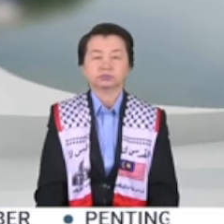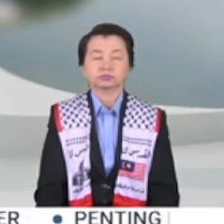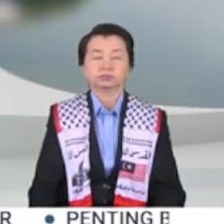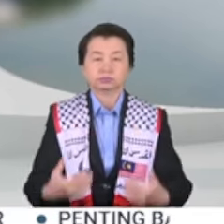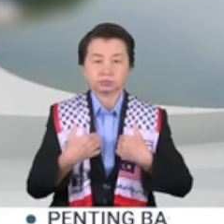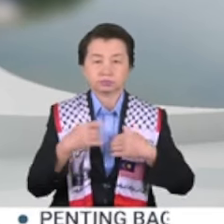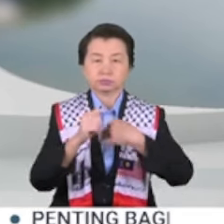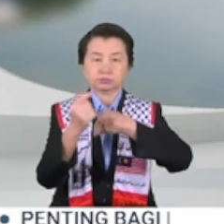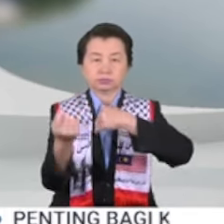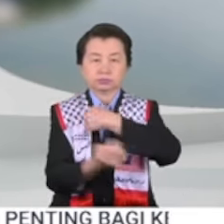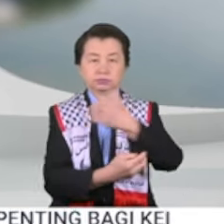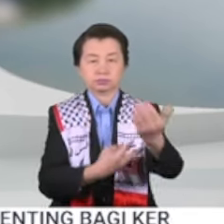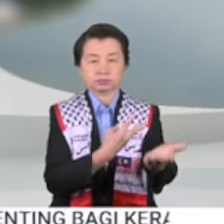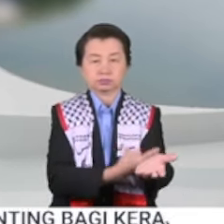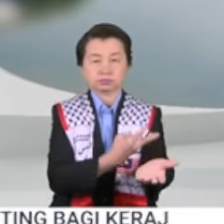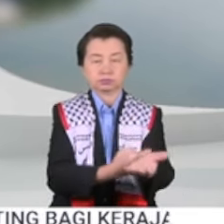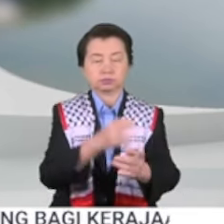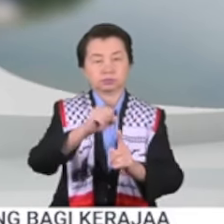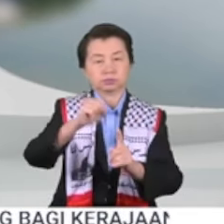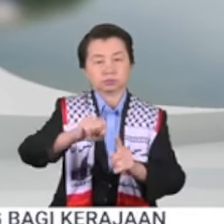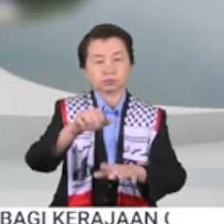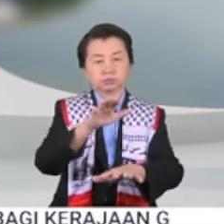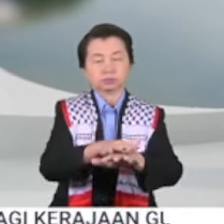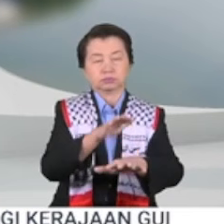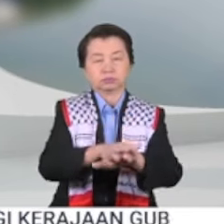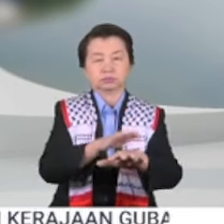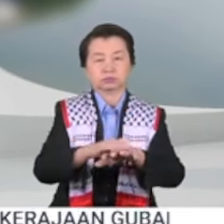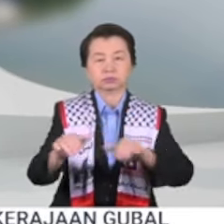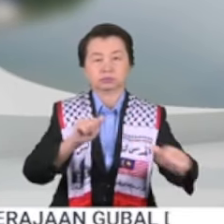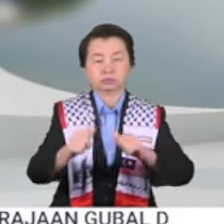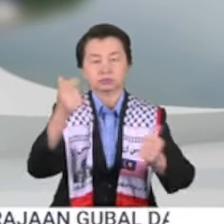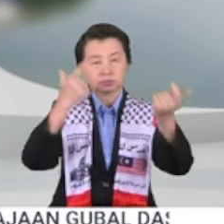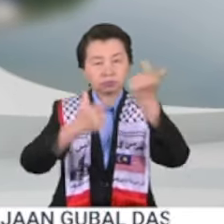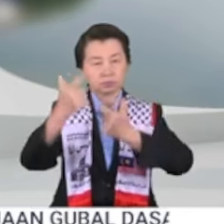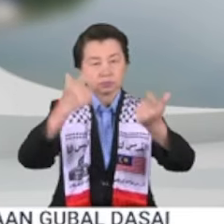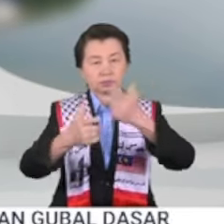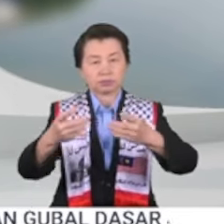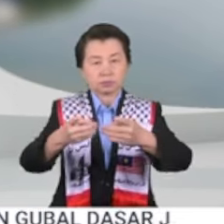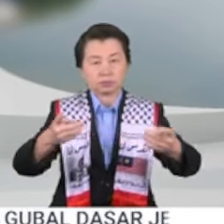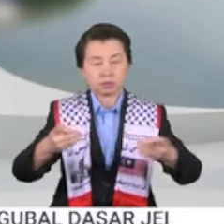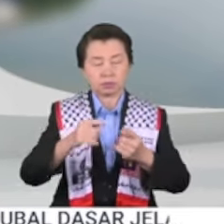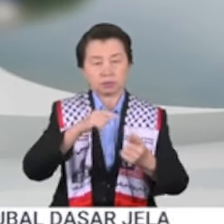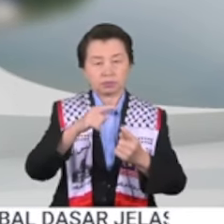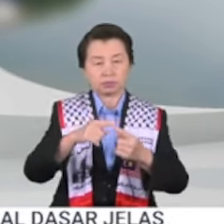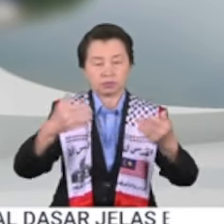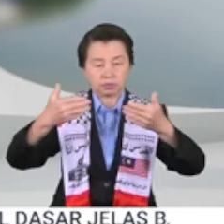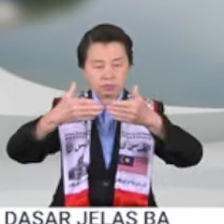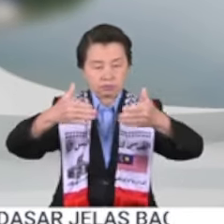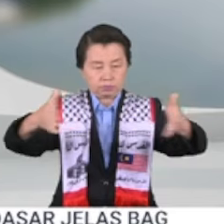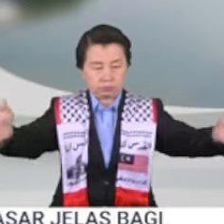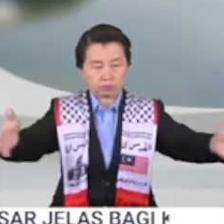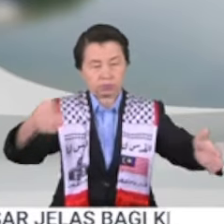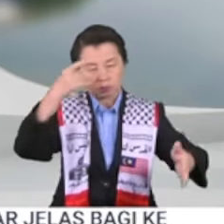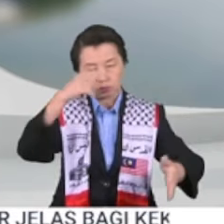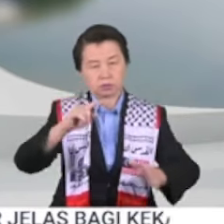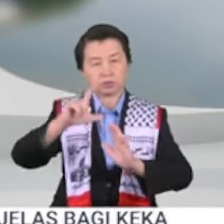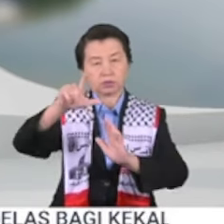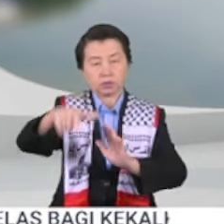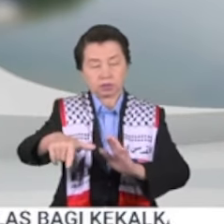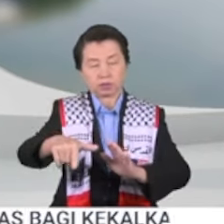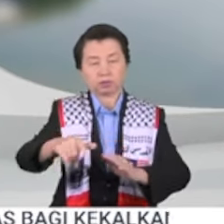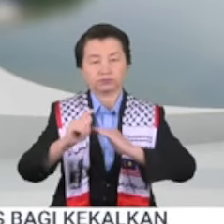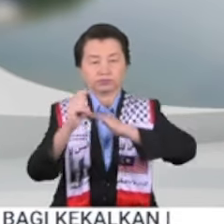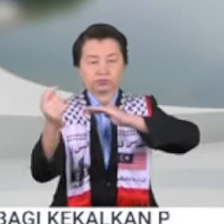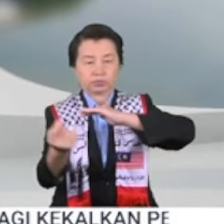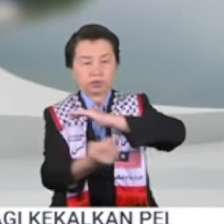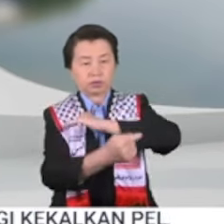Pewujudan Taman Warisan Sandakan bakal merancakkan lagi aktiviti pelancongan daerah apabila ia dibuka kepada orang awam kelak.